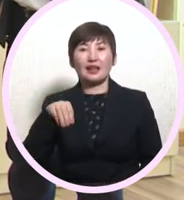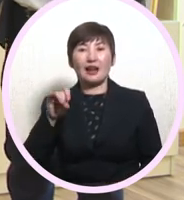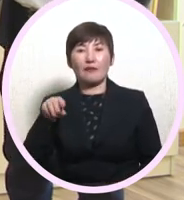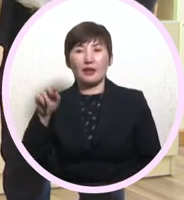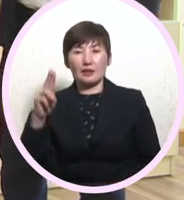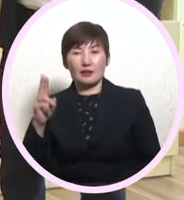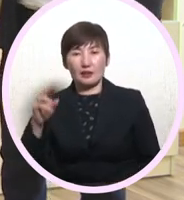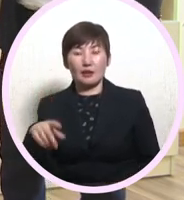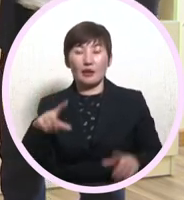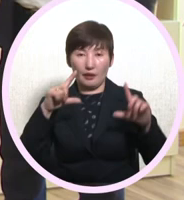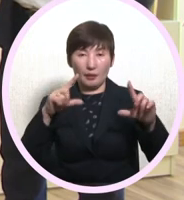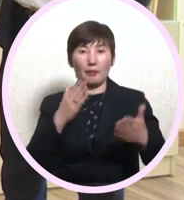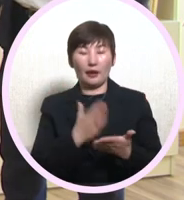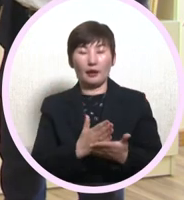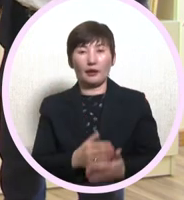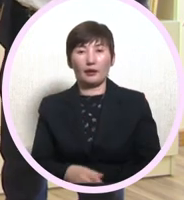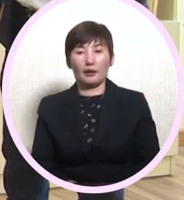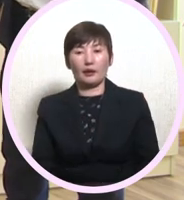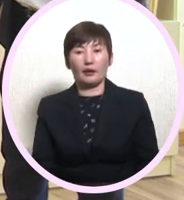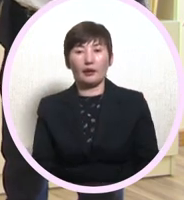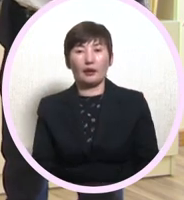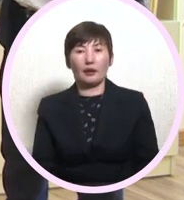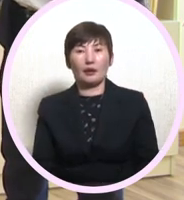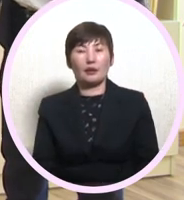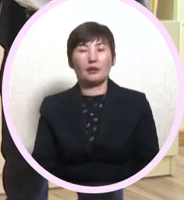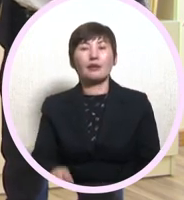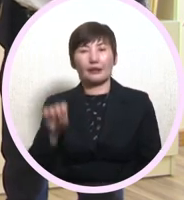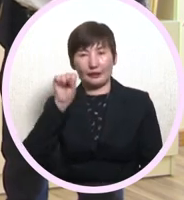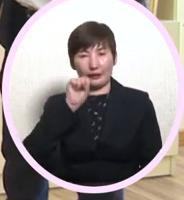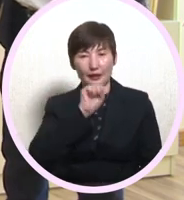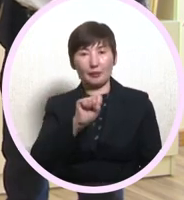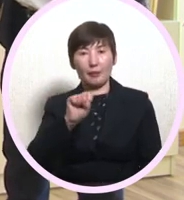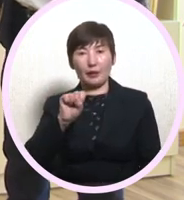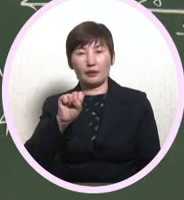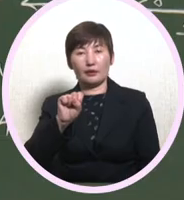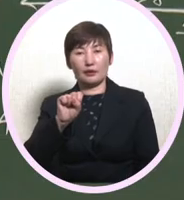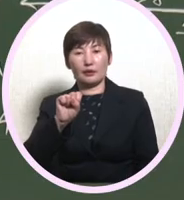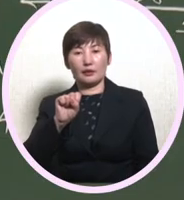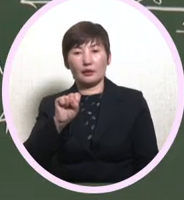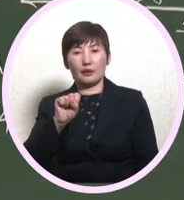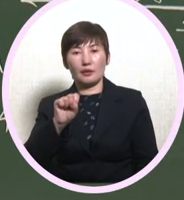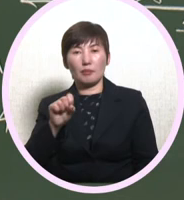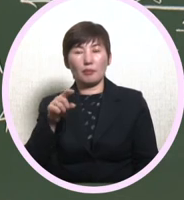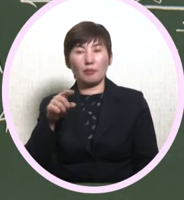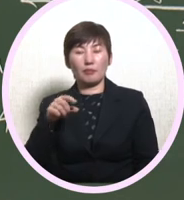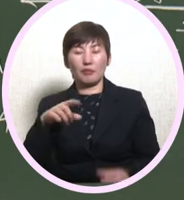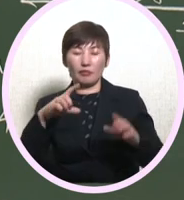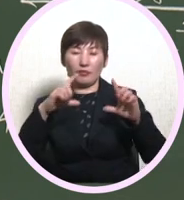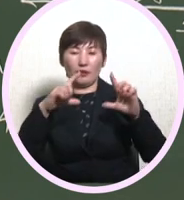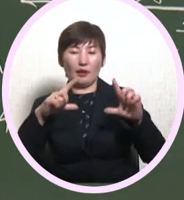хэлбэртэй байгаа. За тэгэхээр энэ трапецийн талбай маань, трапецийн талбай маань энэ